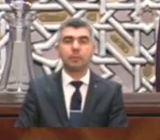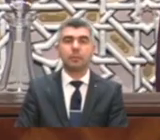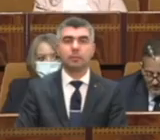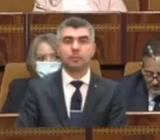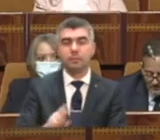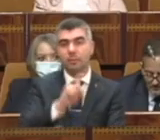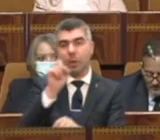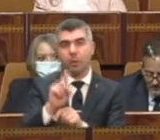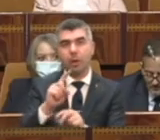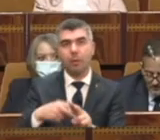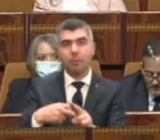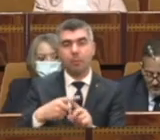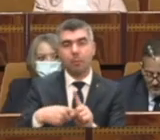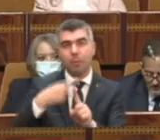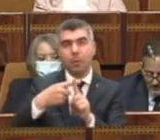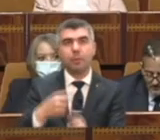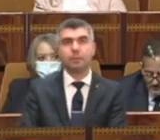للتعقيب.